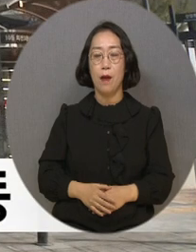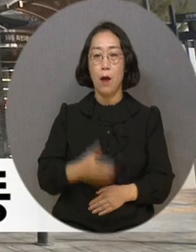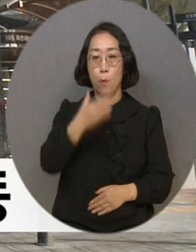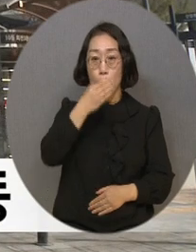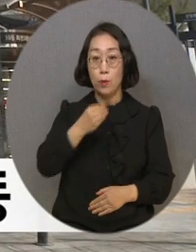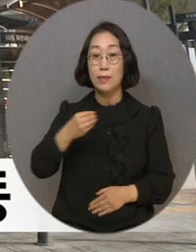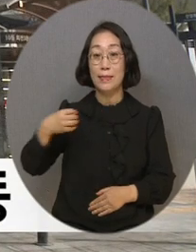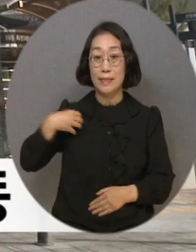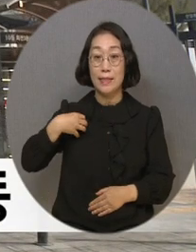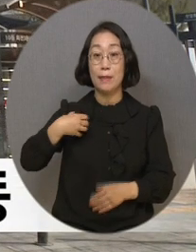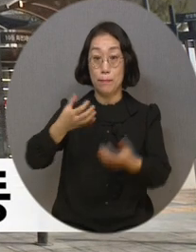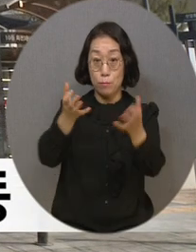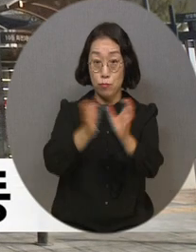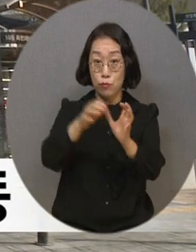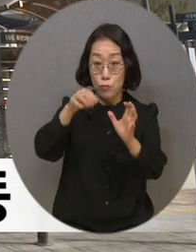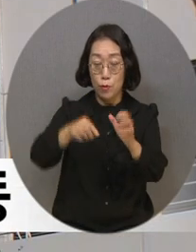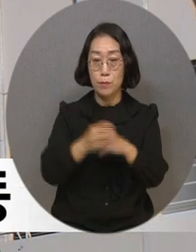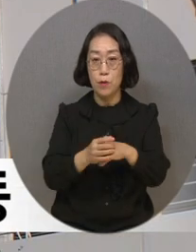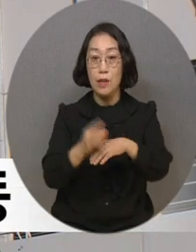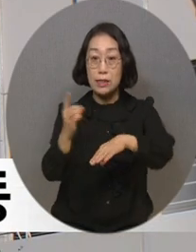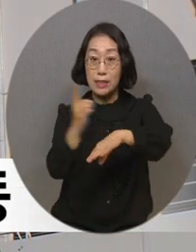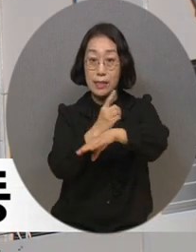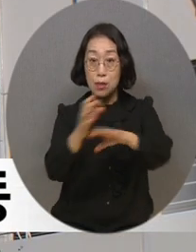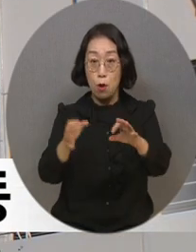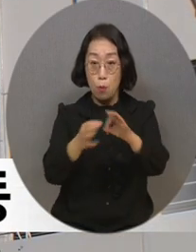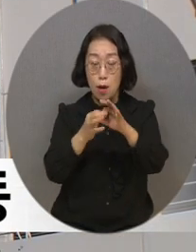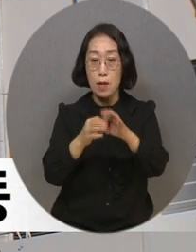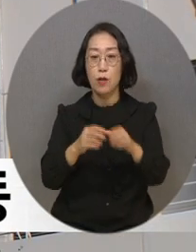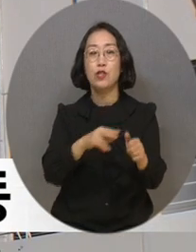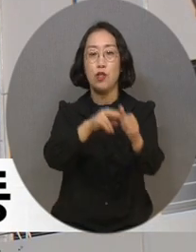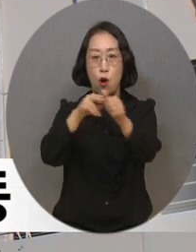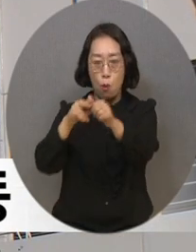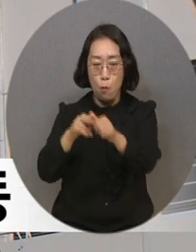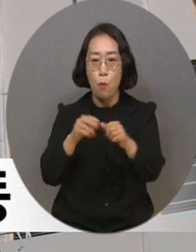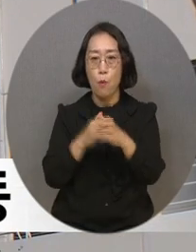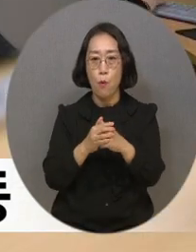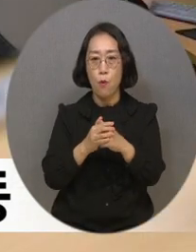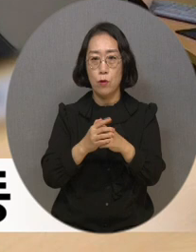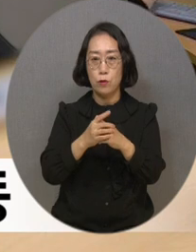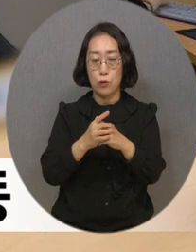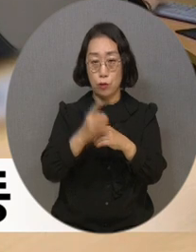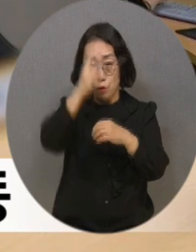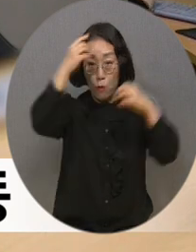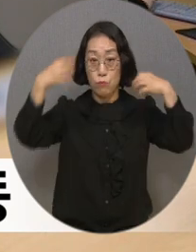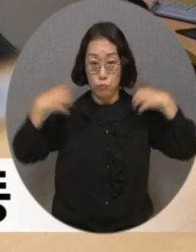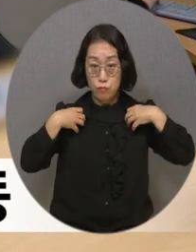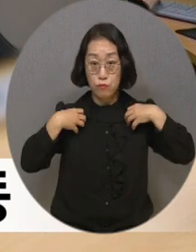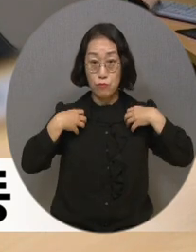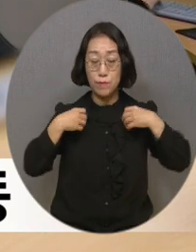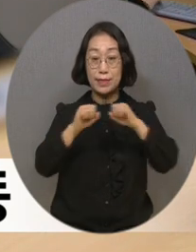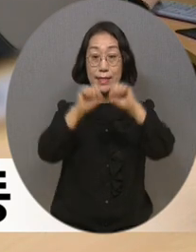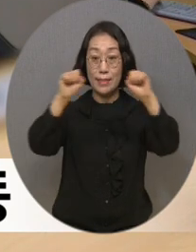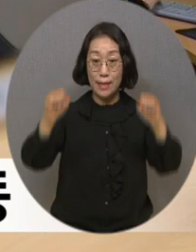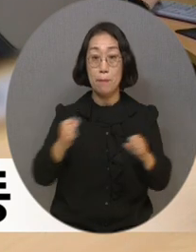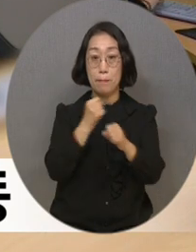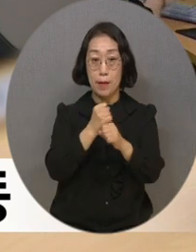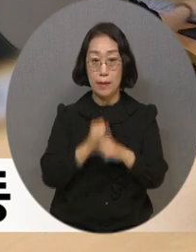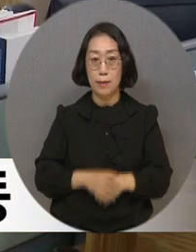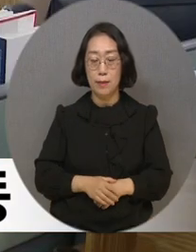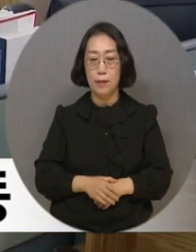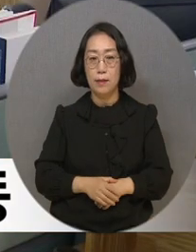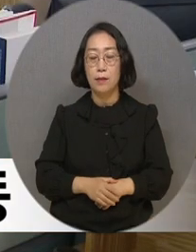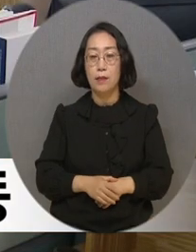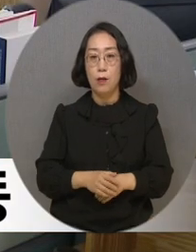보건복지부에 따르면 디지털 플랫폼 정부 국민들인 프로젝트의 일환으로 추진한 건강정보 고속도로는 본가